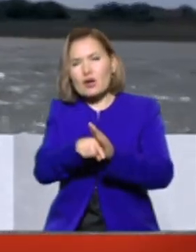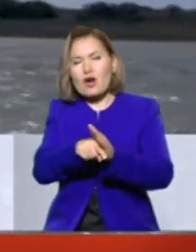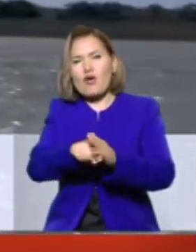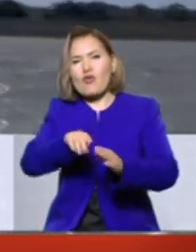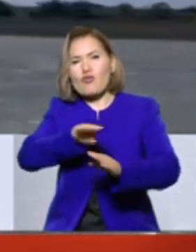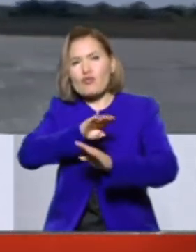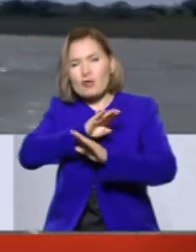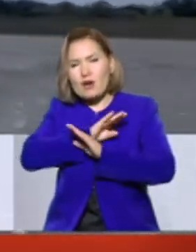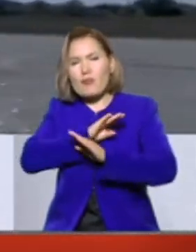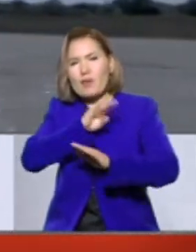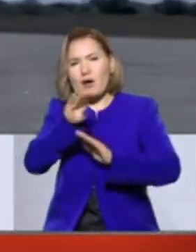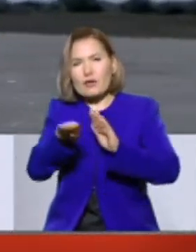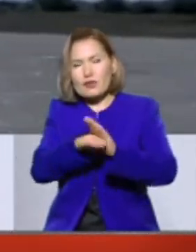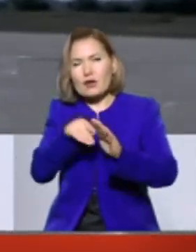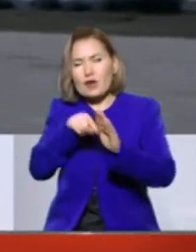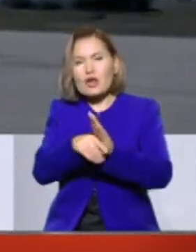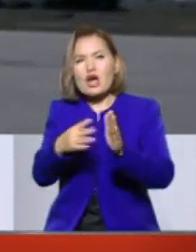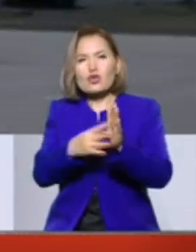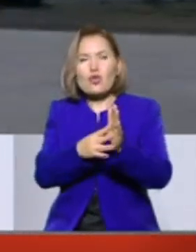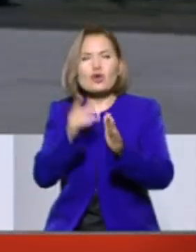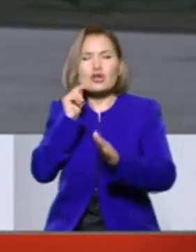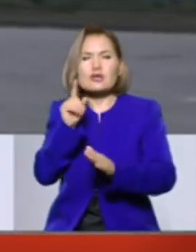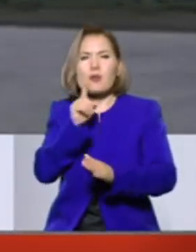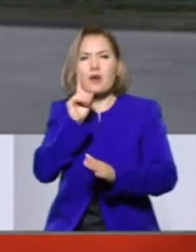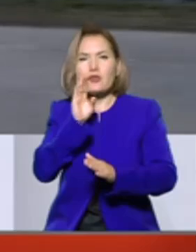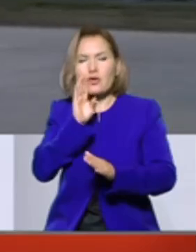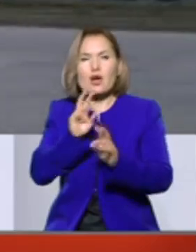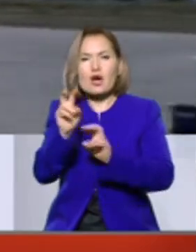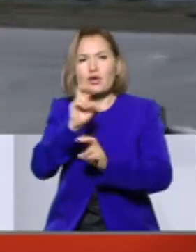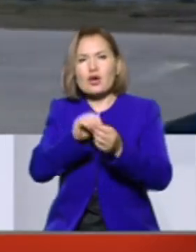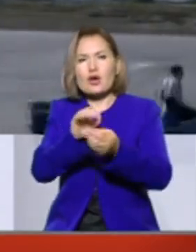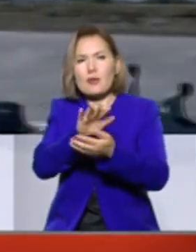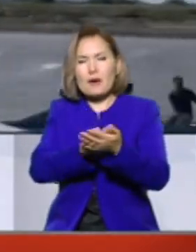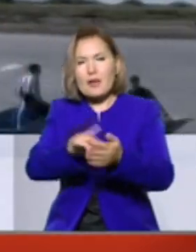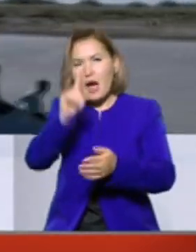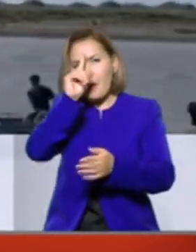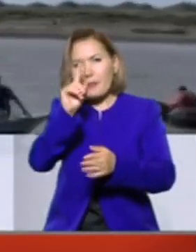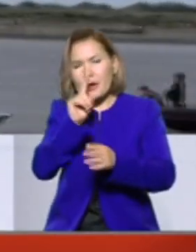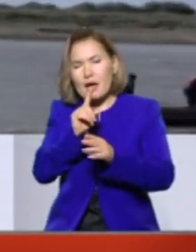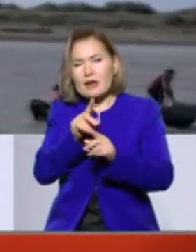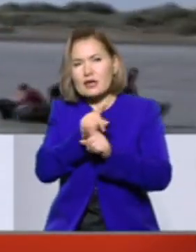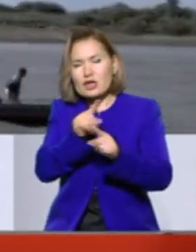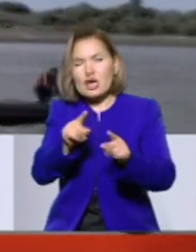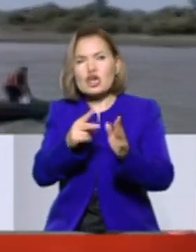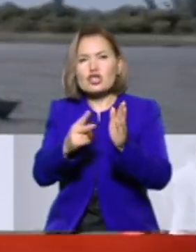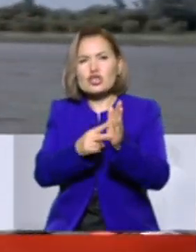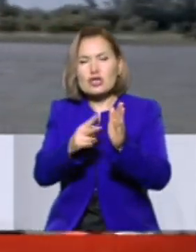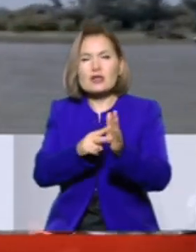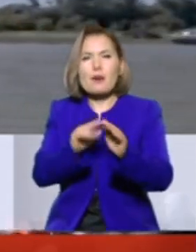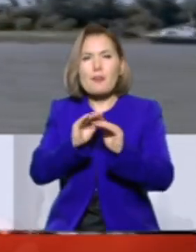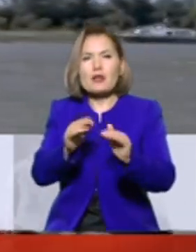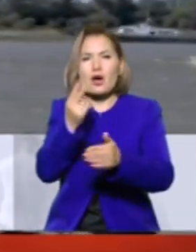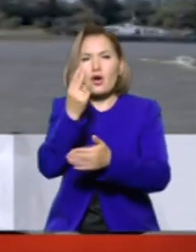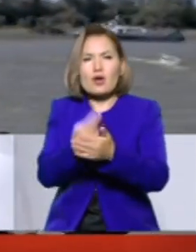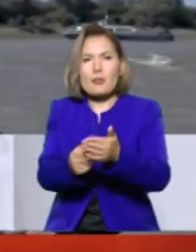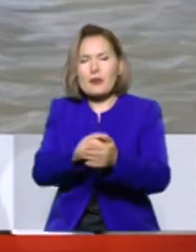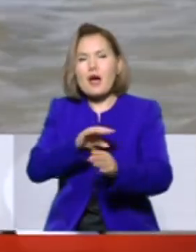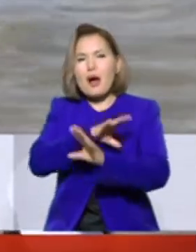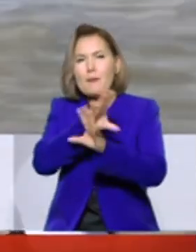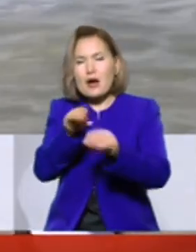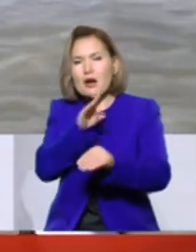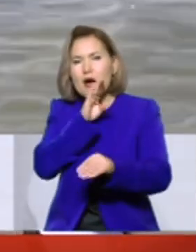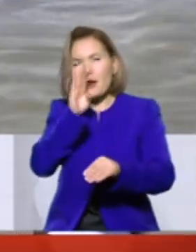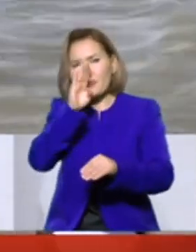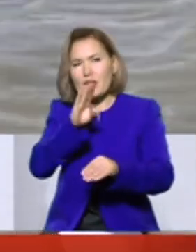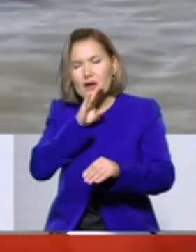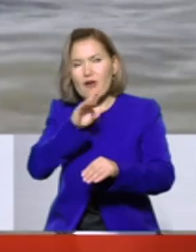баланы құтқарушылар әлі іздеп жатыр. Айта кетейік, соңғы бір айда өңірде 7 бала суға батып кетті. Арнайы мамандар барша ата-анаға